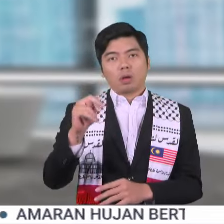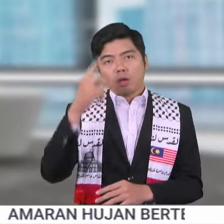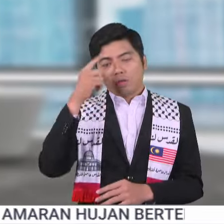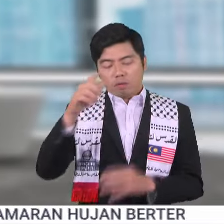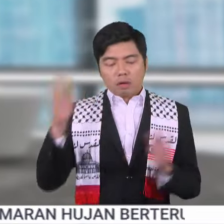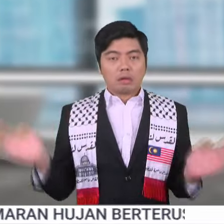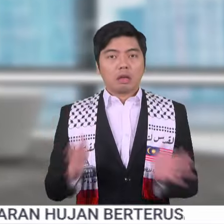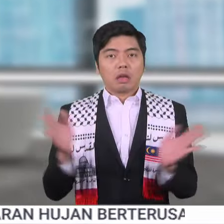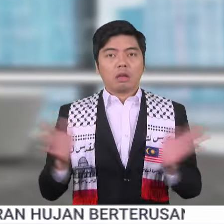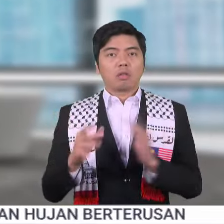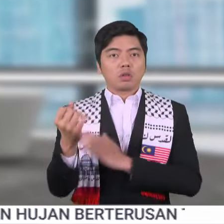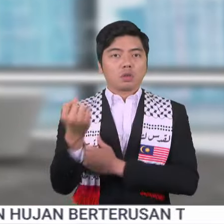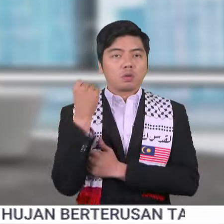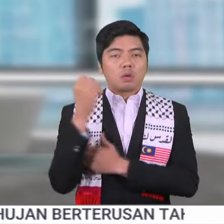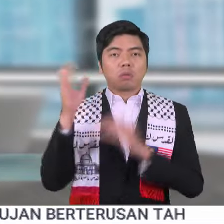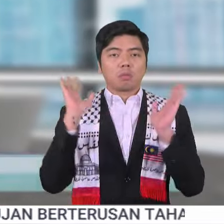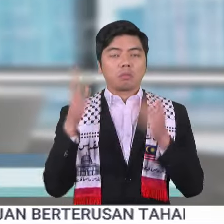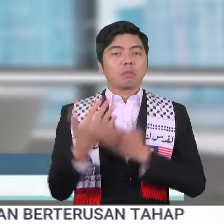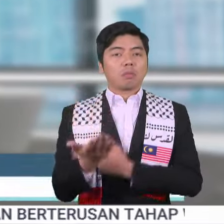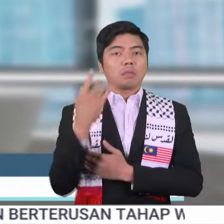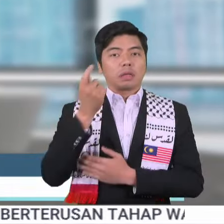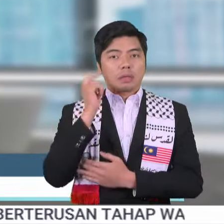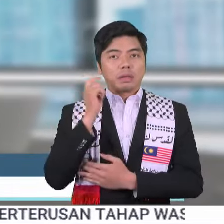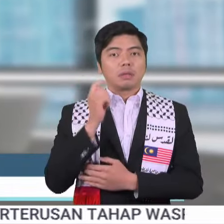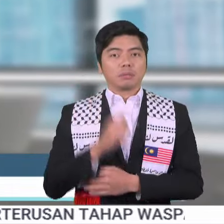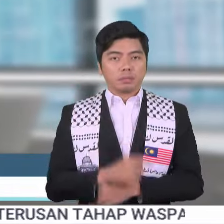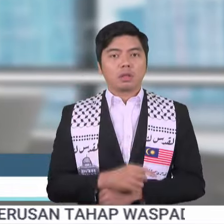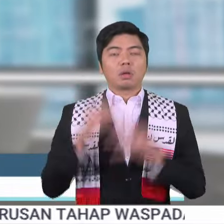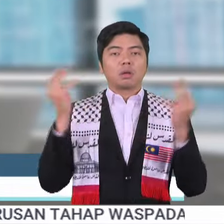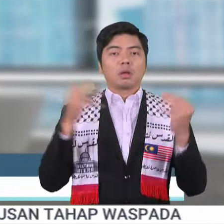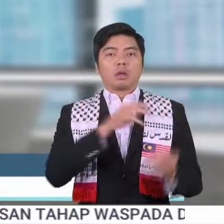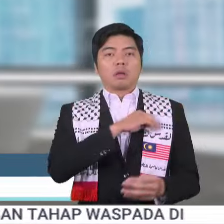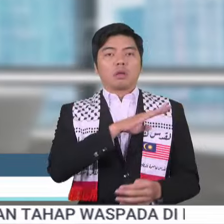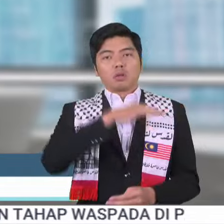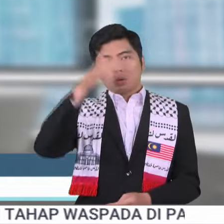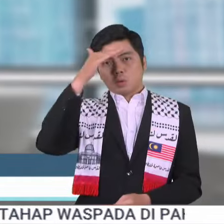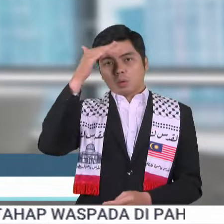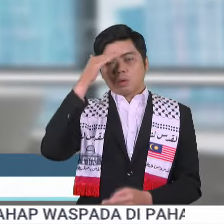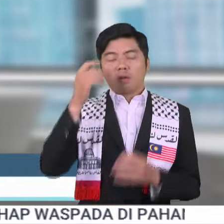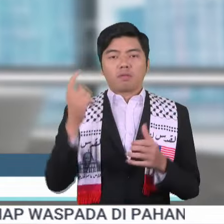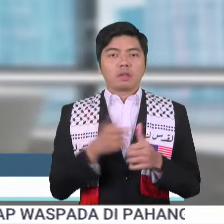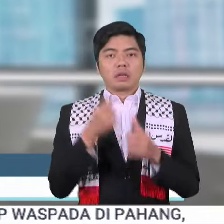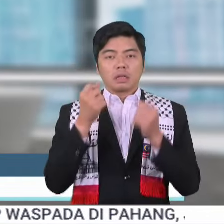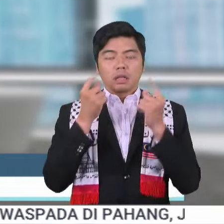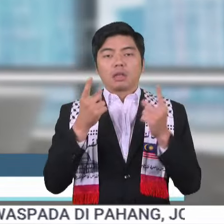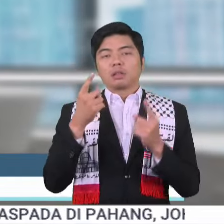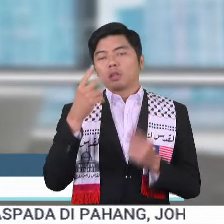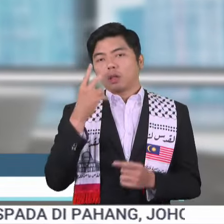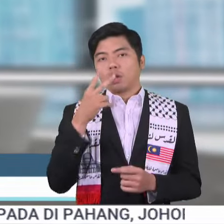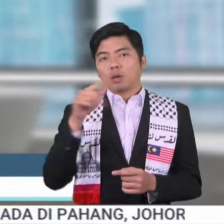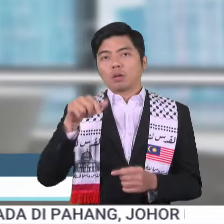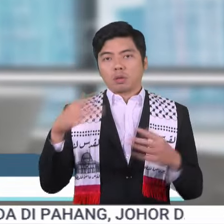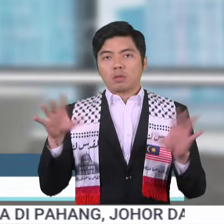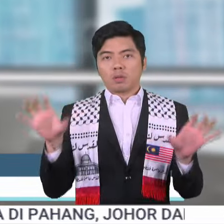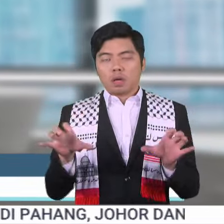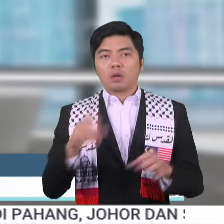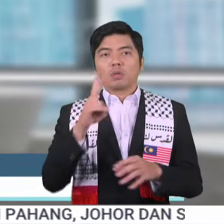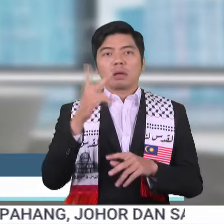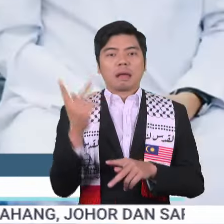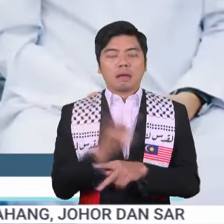Johor Datuk on Hafiz Gazi berkata kehadiran ramai menyaksikan kali pertama solat subuh berjemaah terpaksa didirikan dua